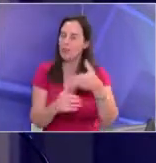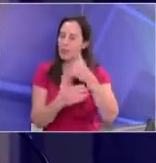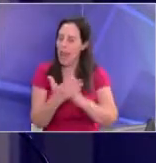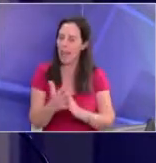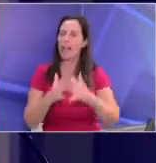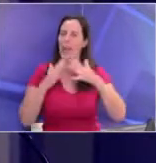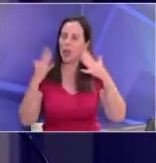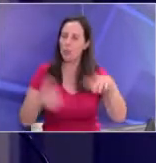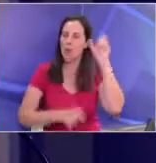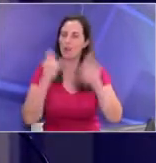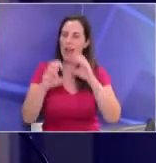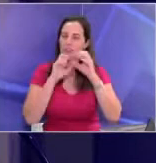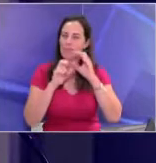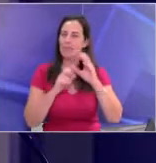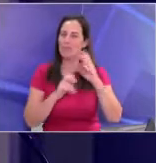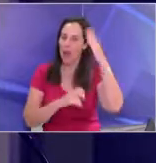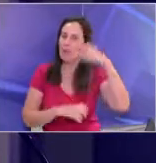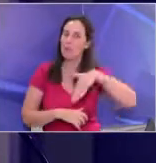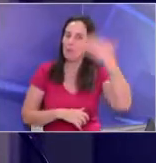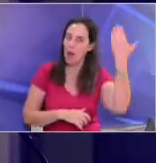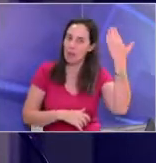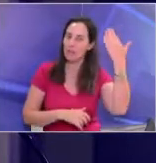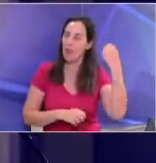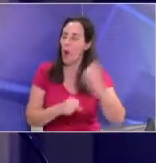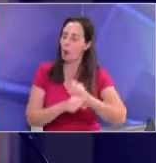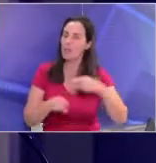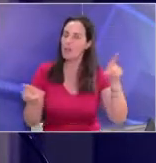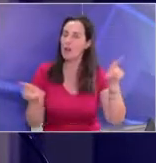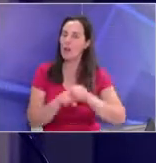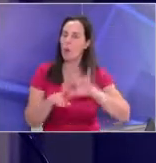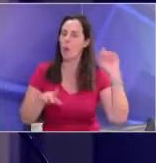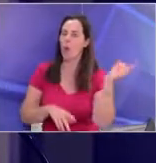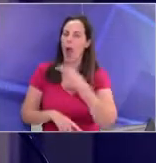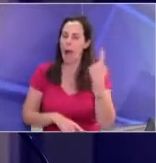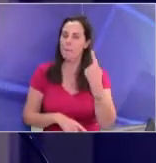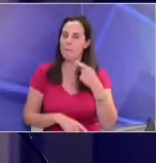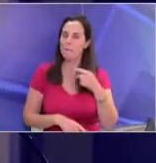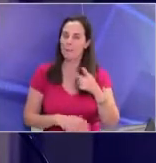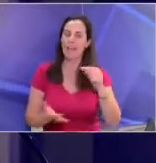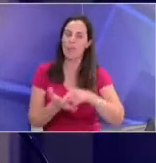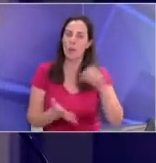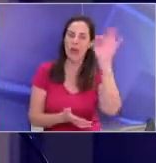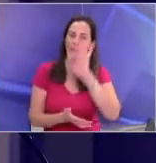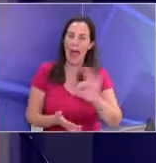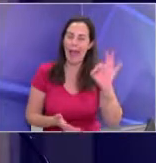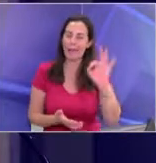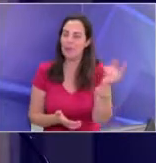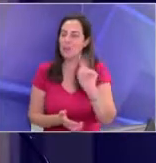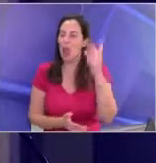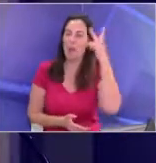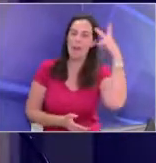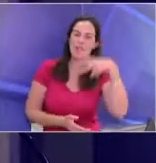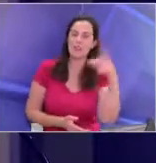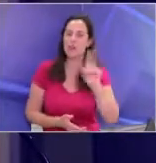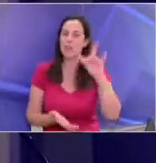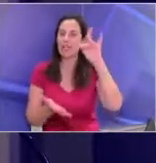שחלק ניכר מאנשי התקשורת והידעונים בארץ מתנהגים כעדר בעניין. הטיעונים עדיין נבובים שהם לא מבינים